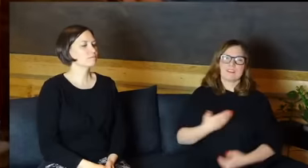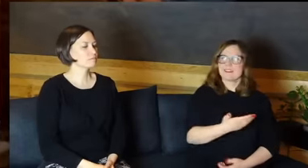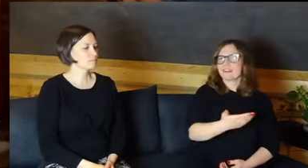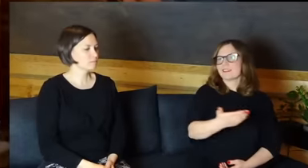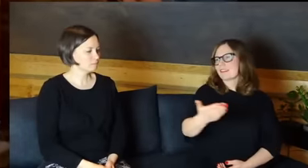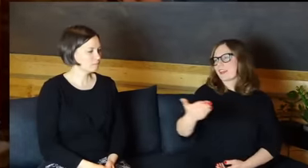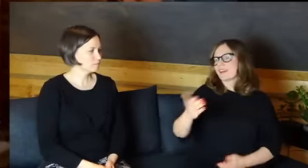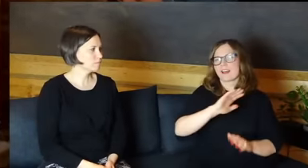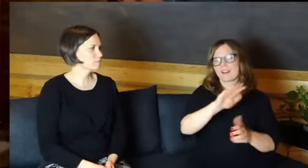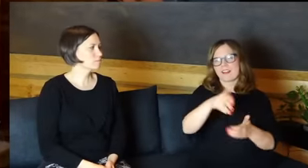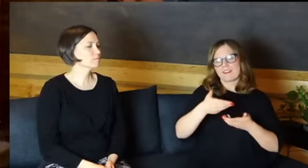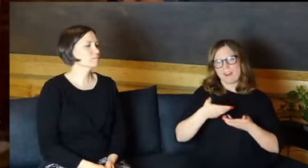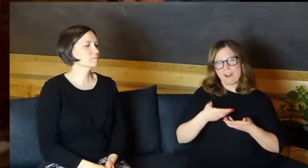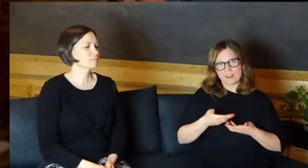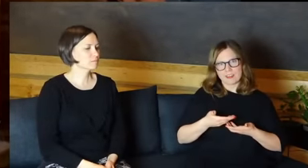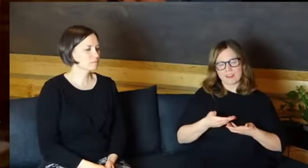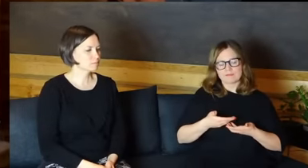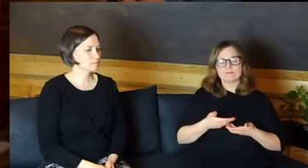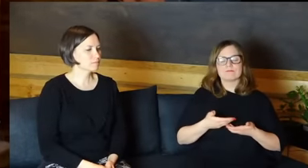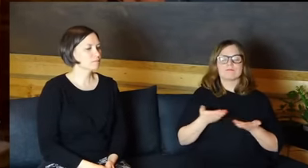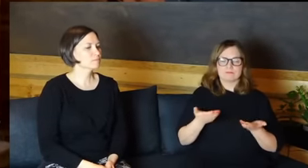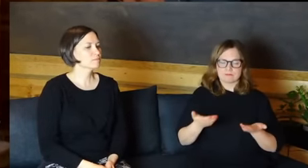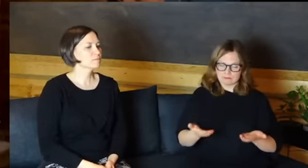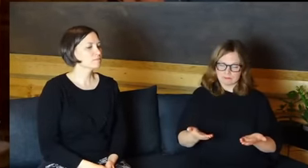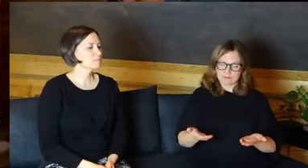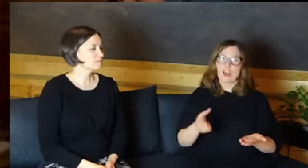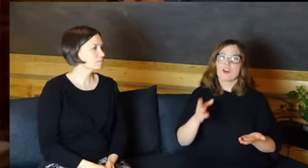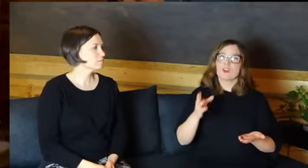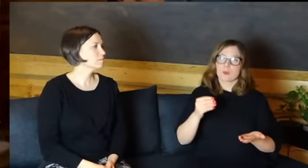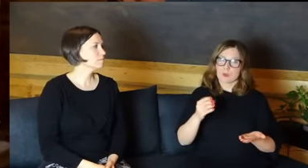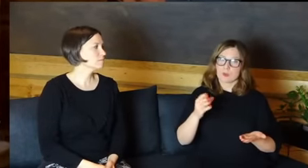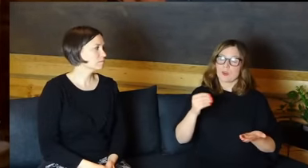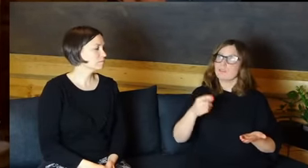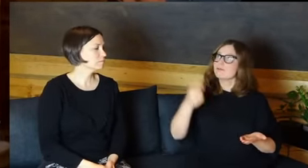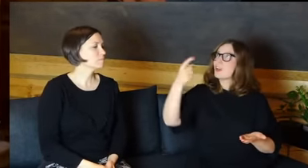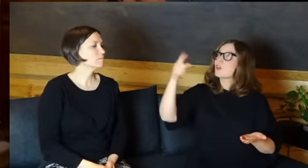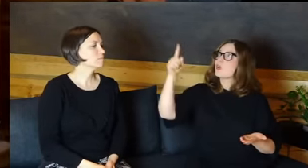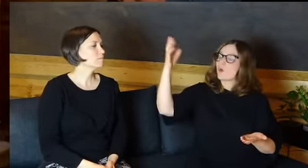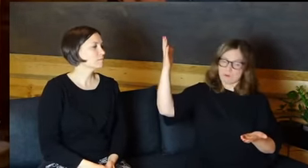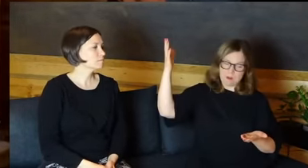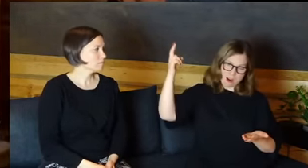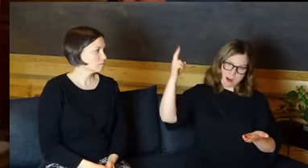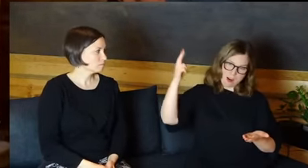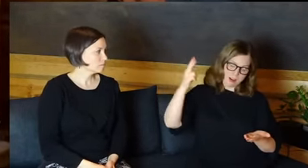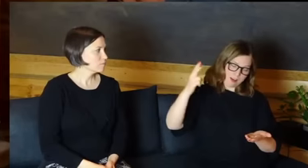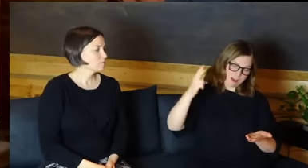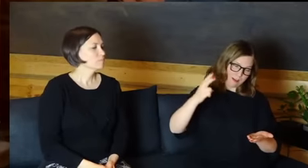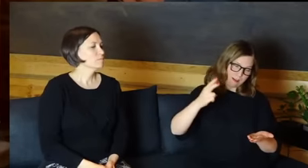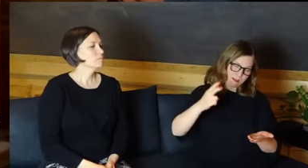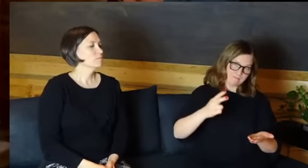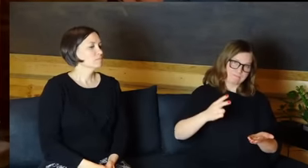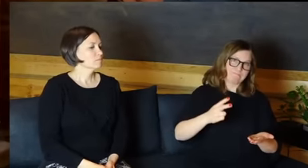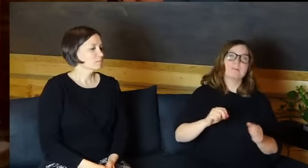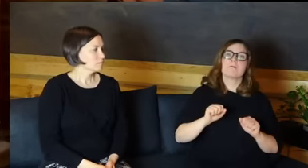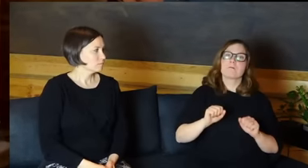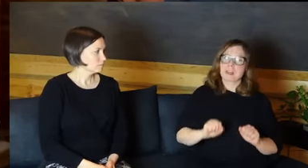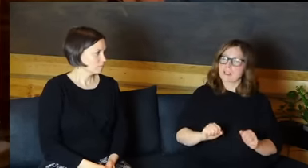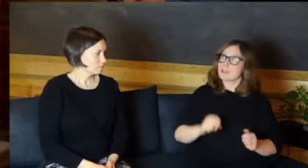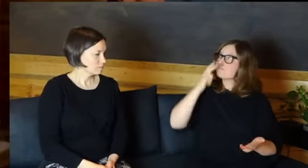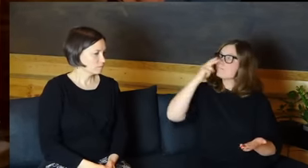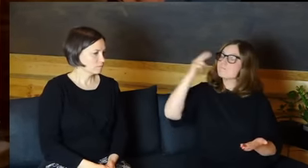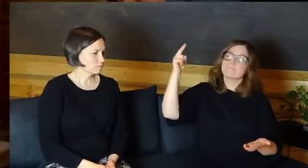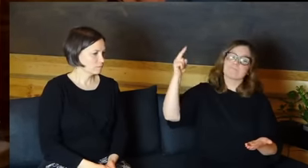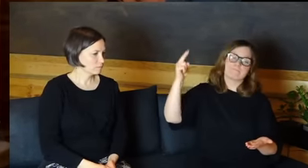Teidän lahjainne pitäis olemaan julki Jumalan edestä.